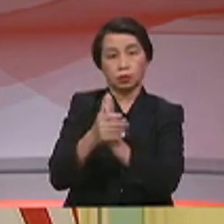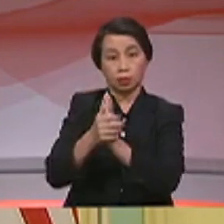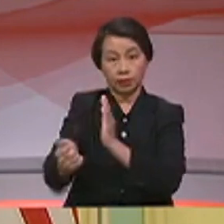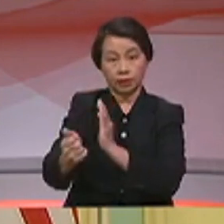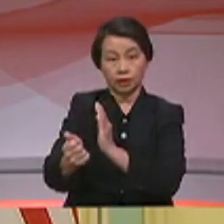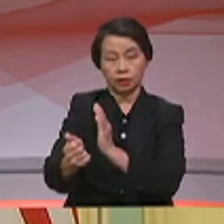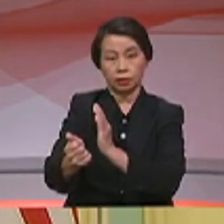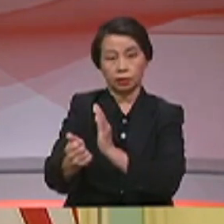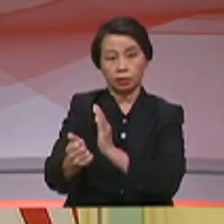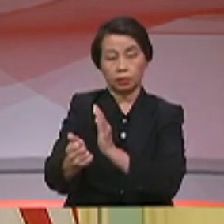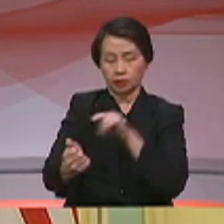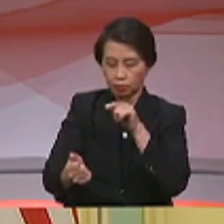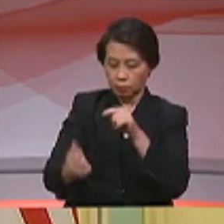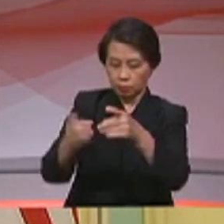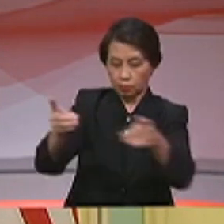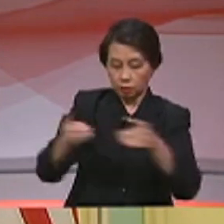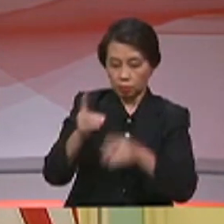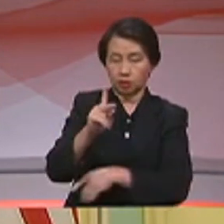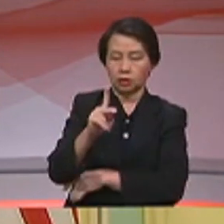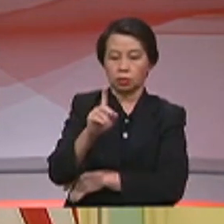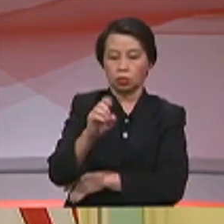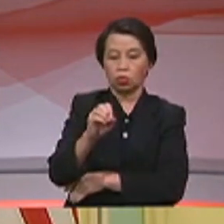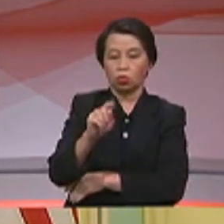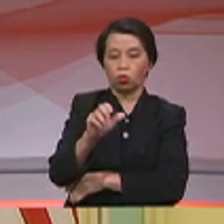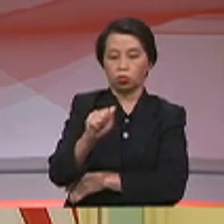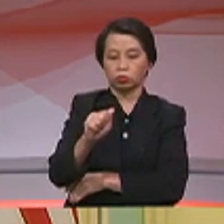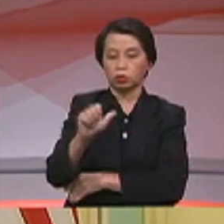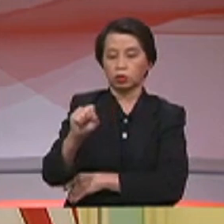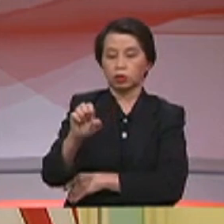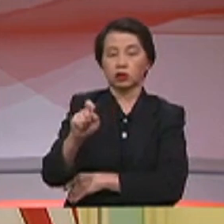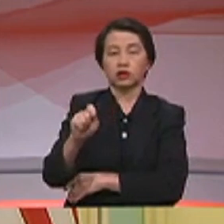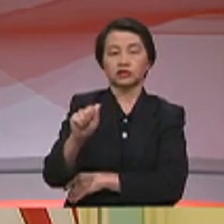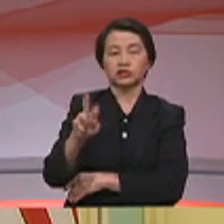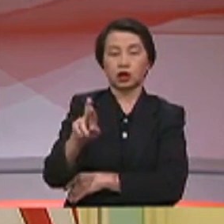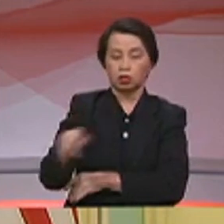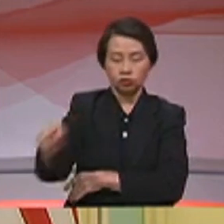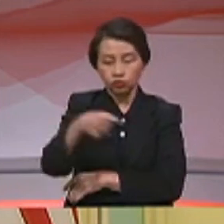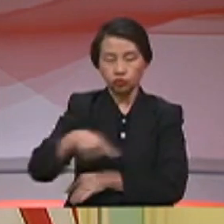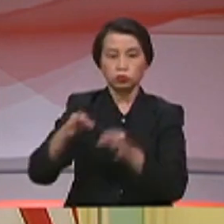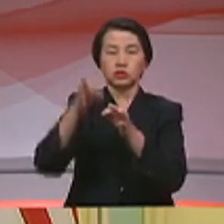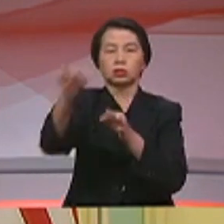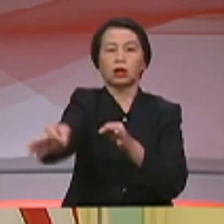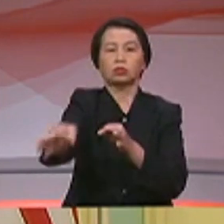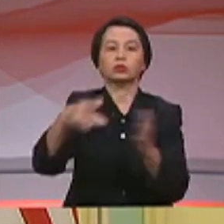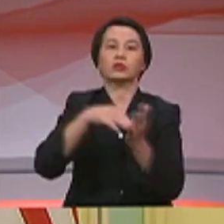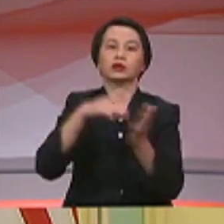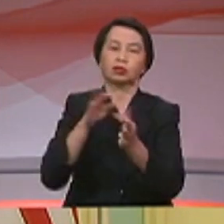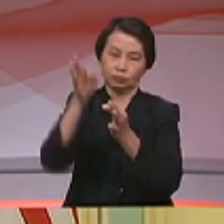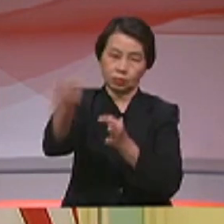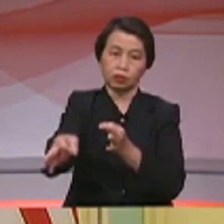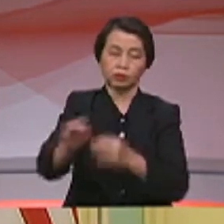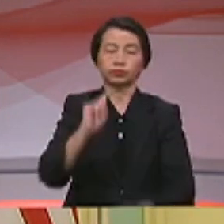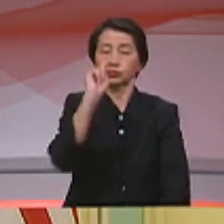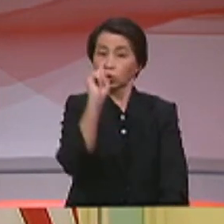kemahiran di daerah Kota Star turut ditangguhkan pengajian mereka. Hanya